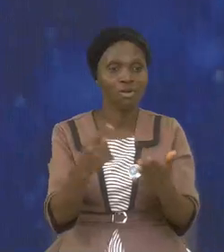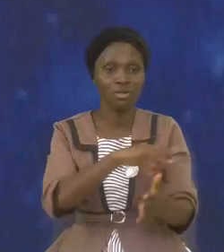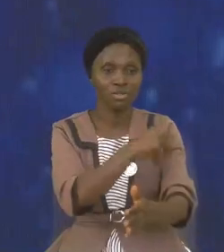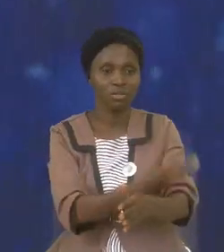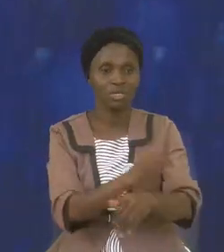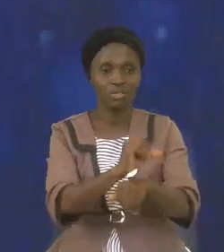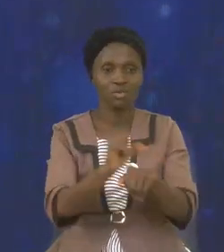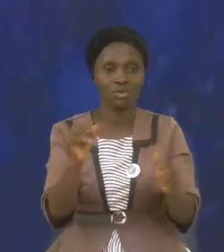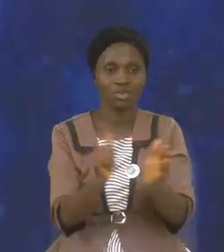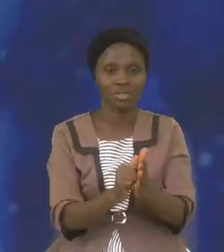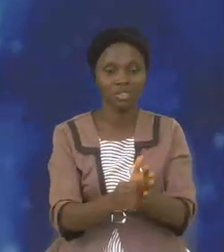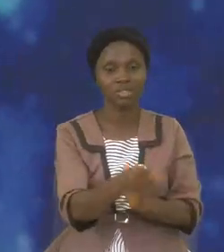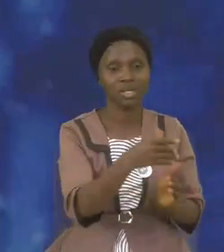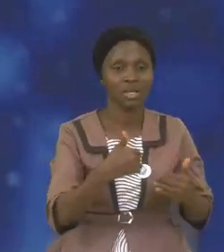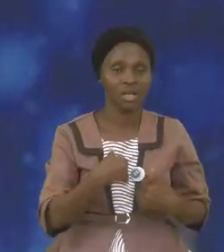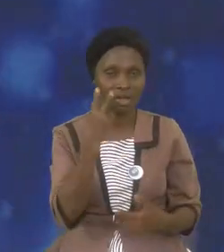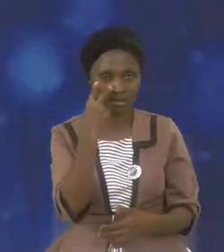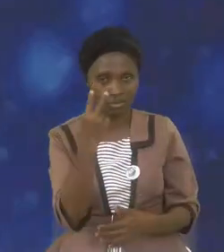voix